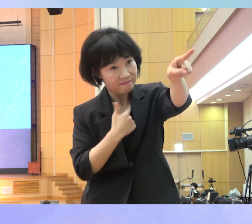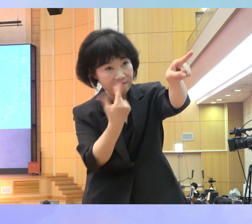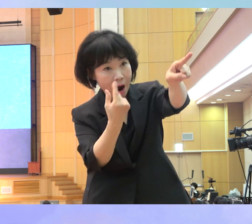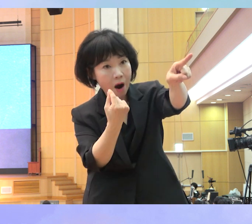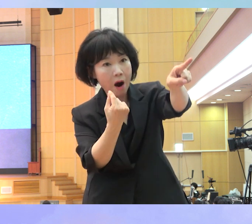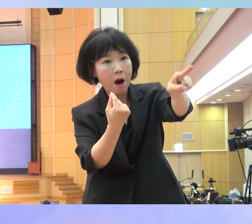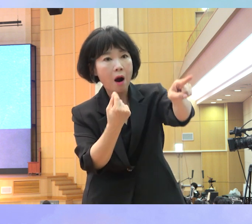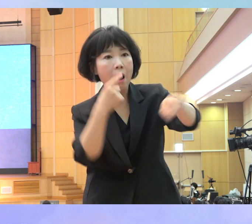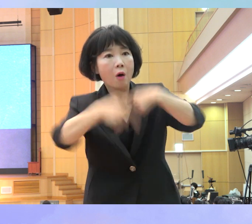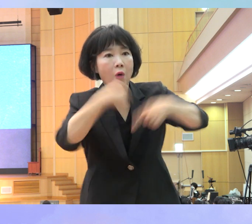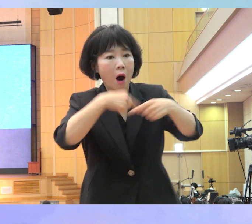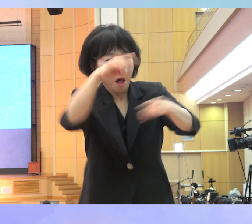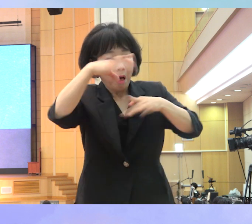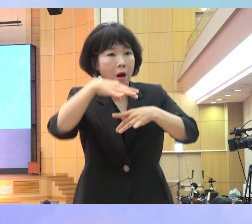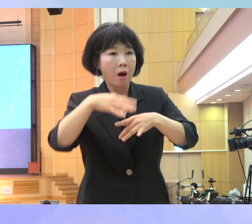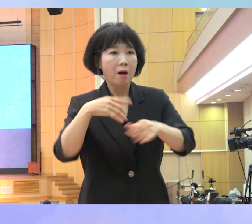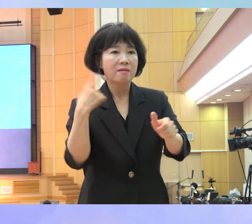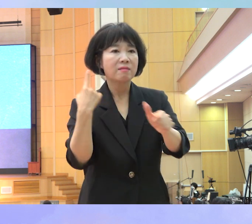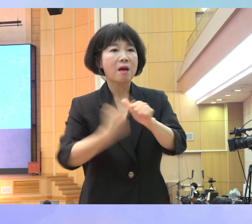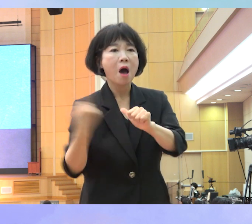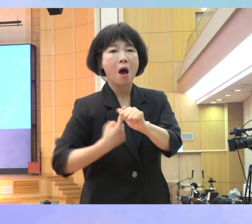말의 수명이 이렇게 길어요.